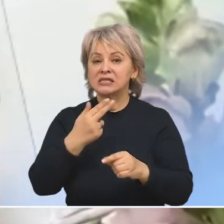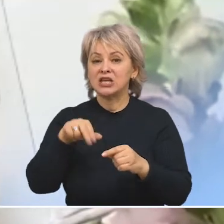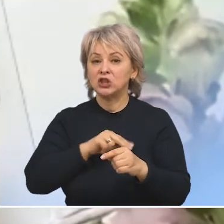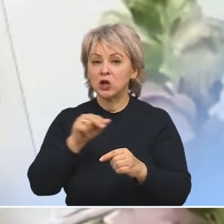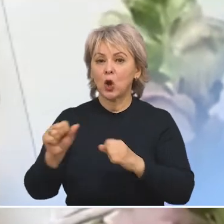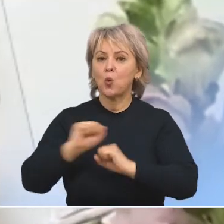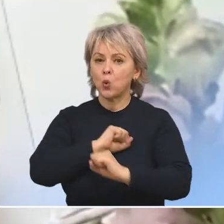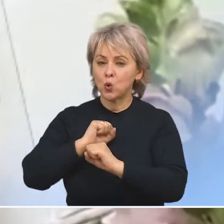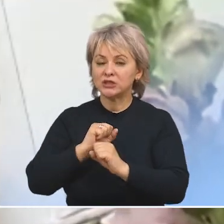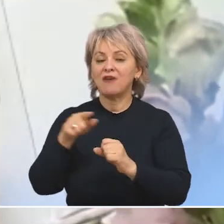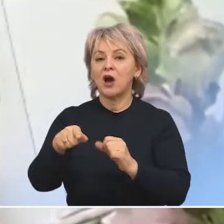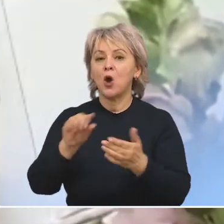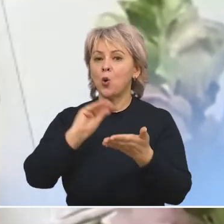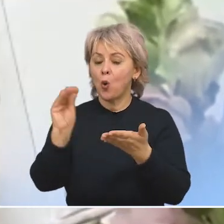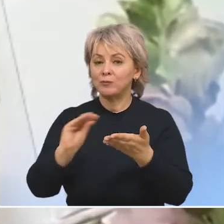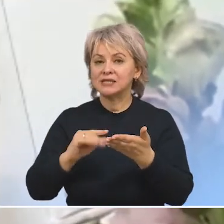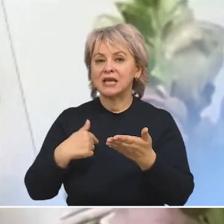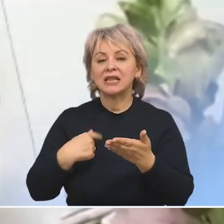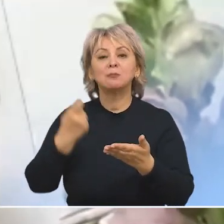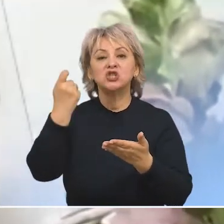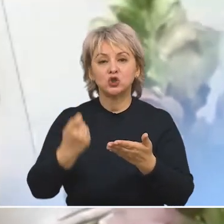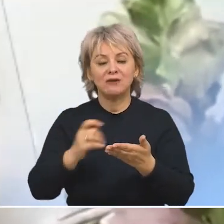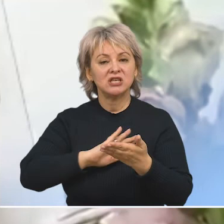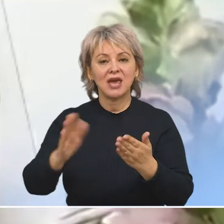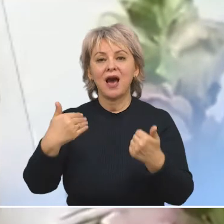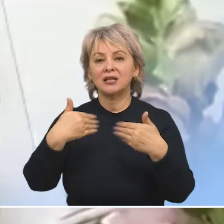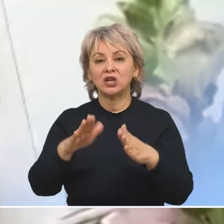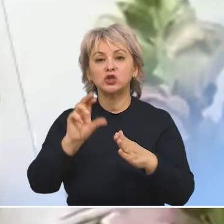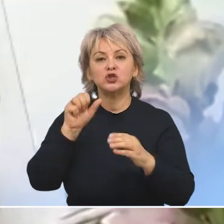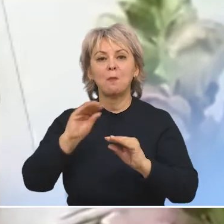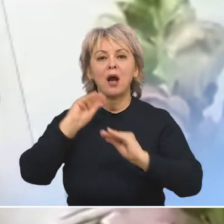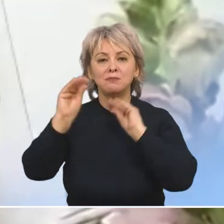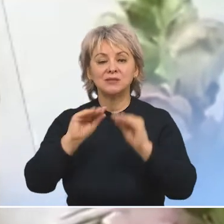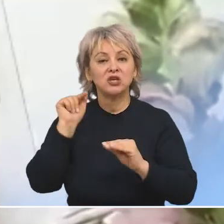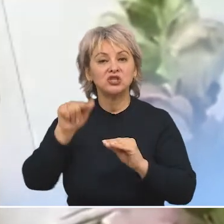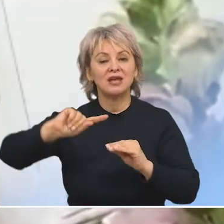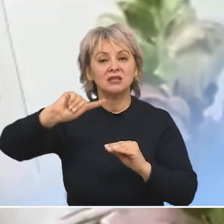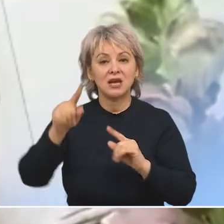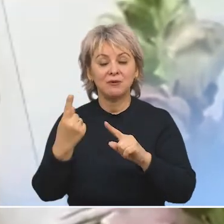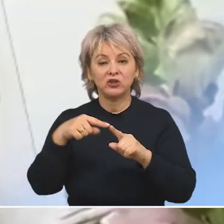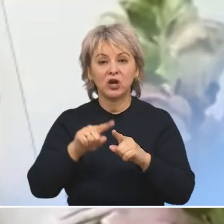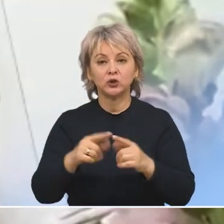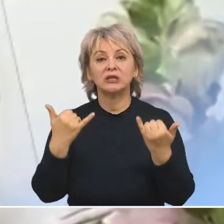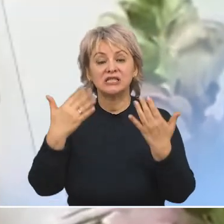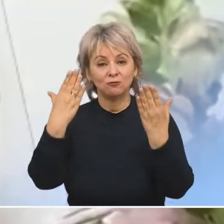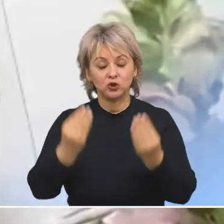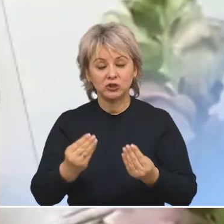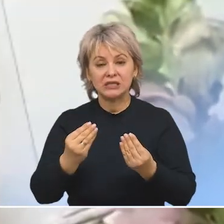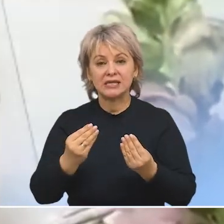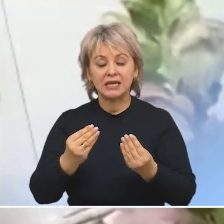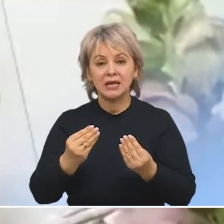комплекса, нам будет дешевле не открываться, чем обеспечить те требования, которые на